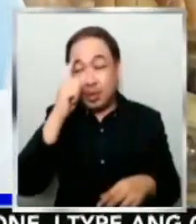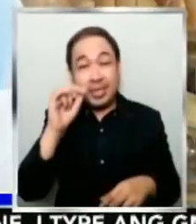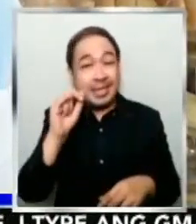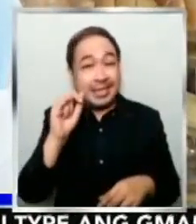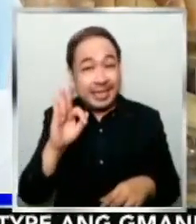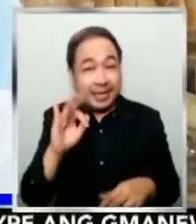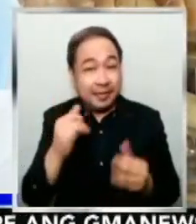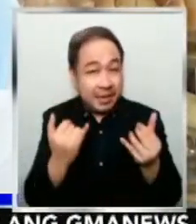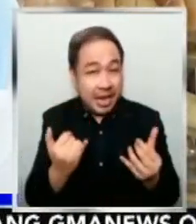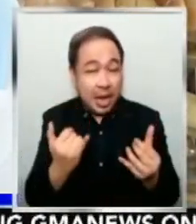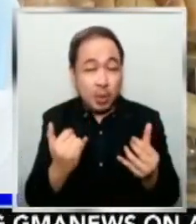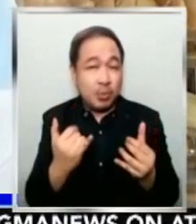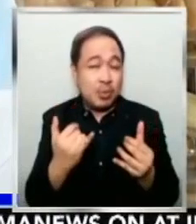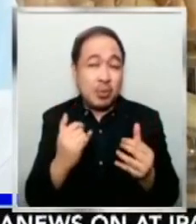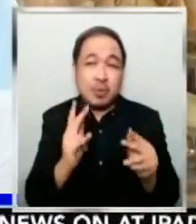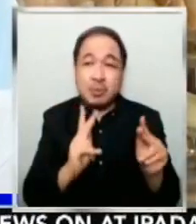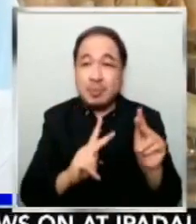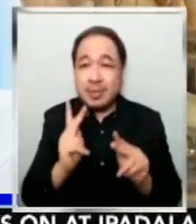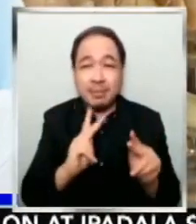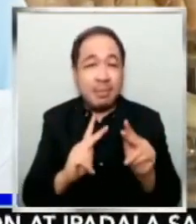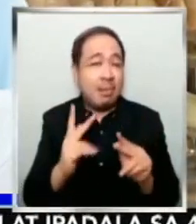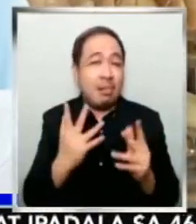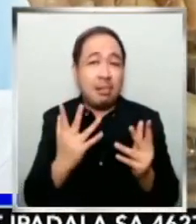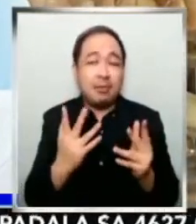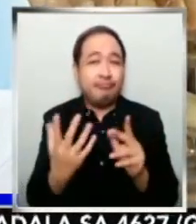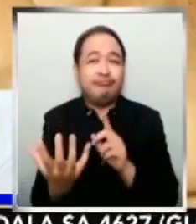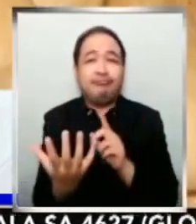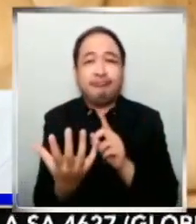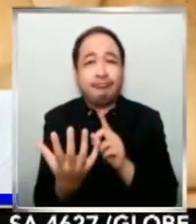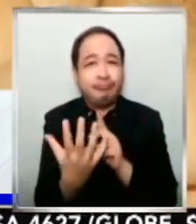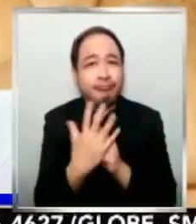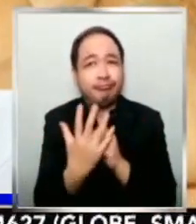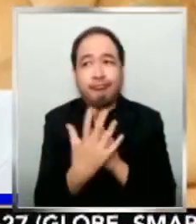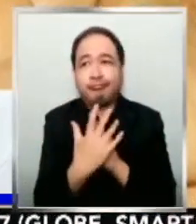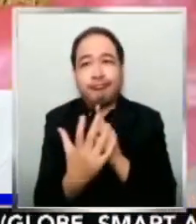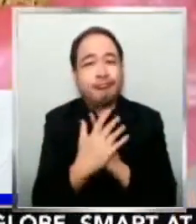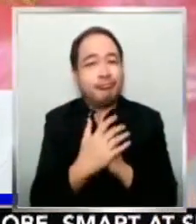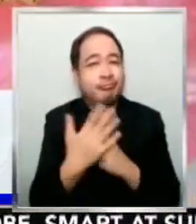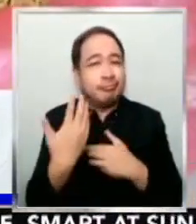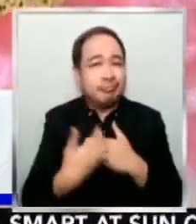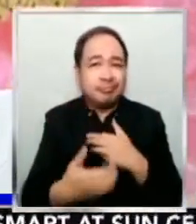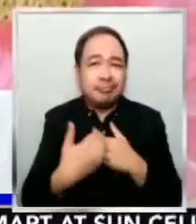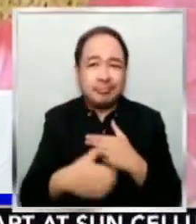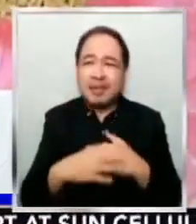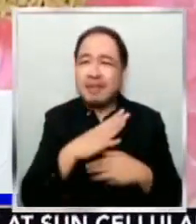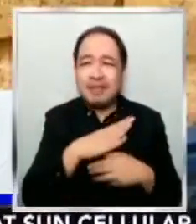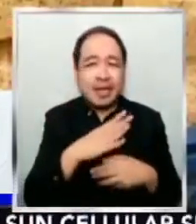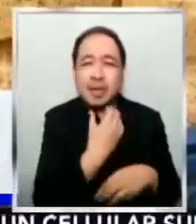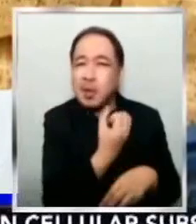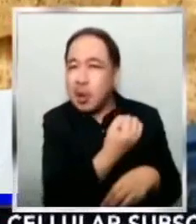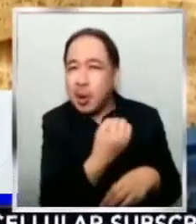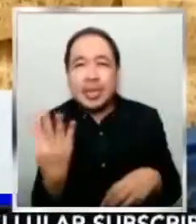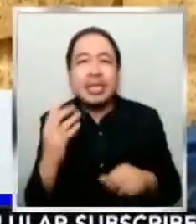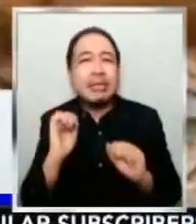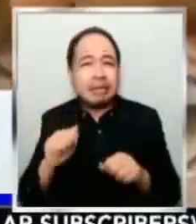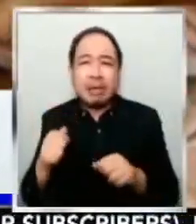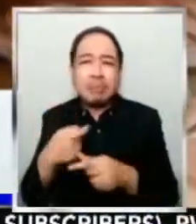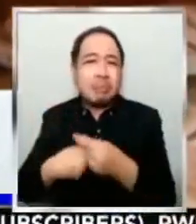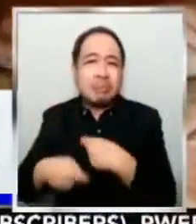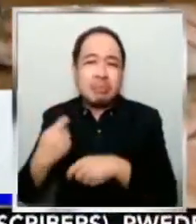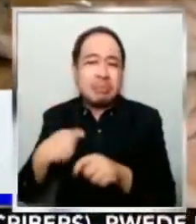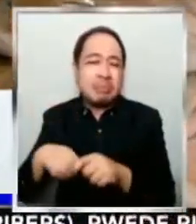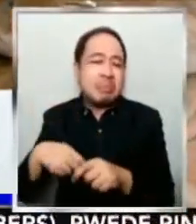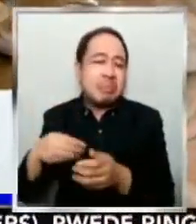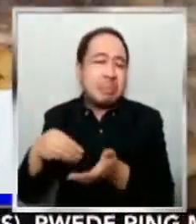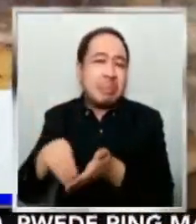tinapay, ay di makakabawi kami sa volume naman. Bukod sa tinapay, pati ibang produkto na gawa sa harina at asukal,